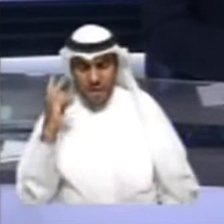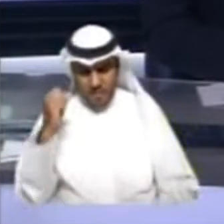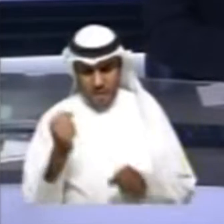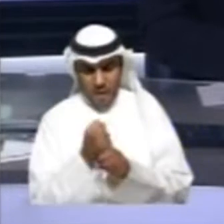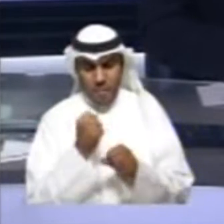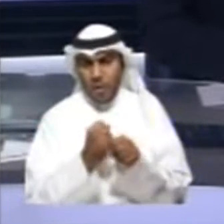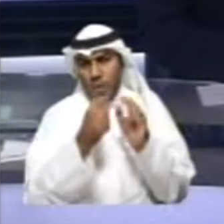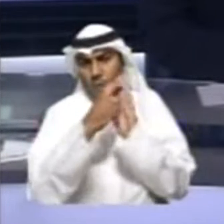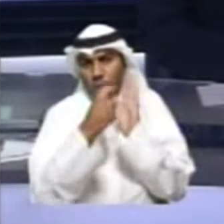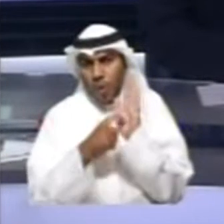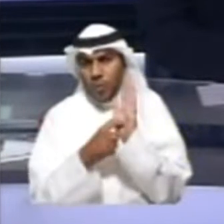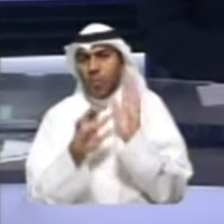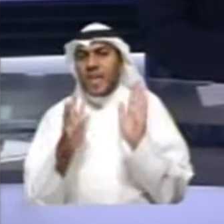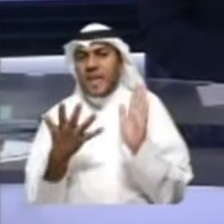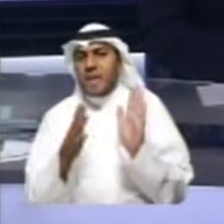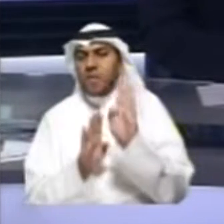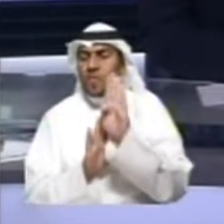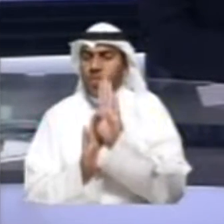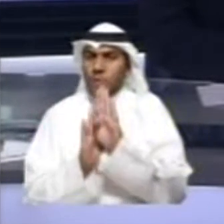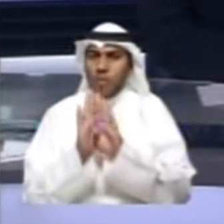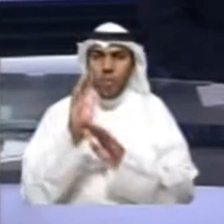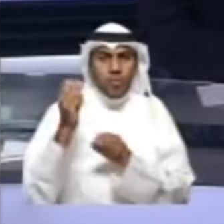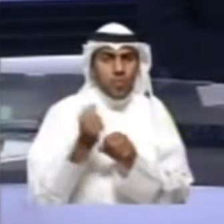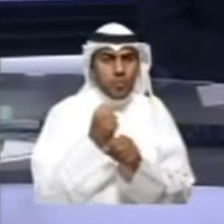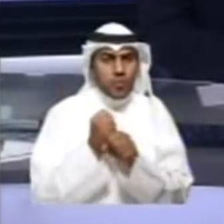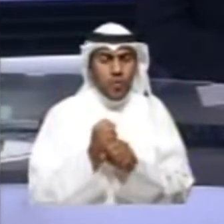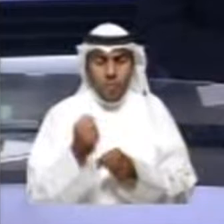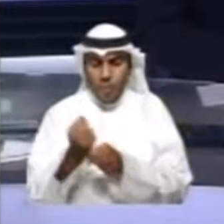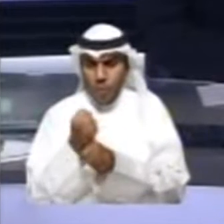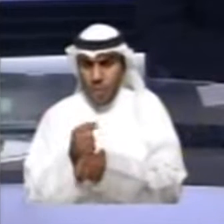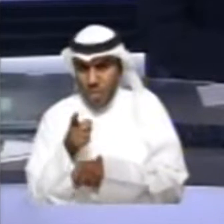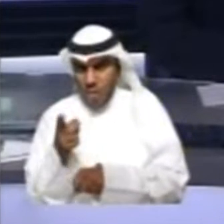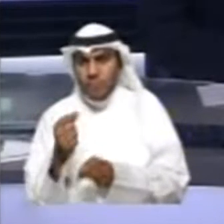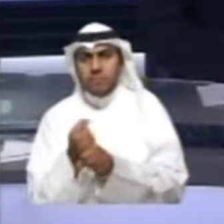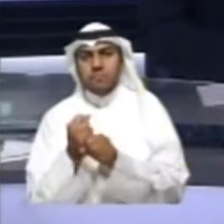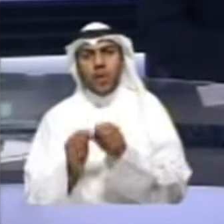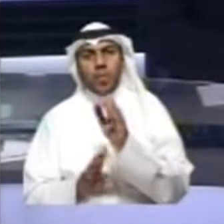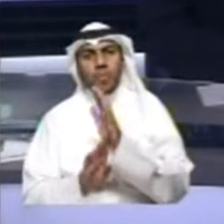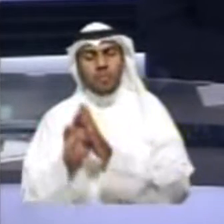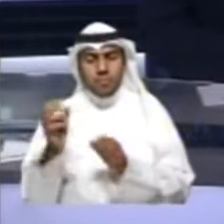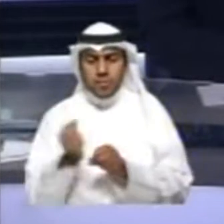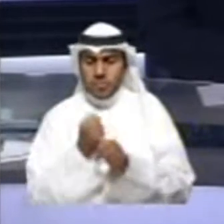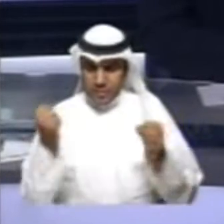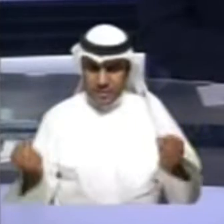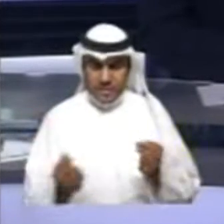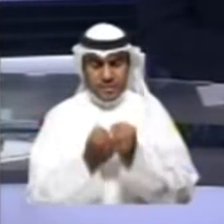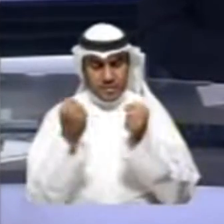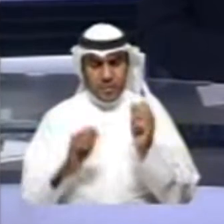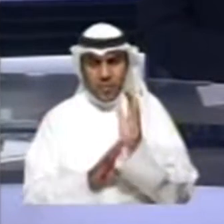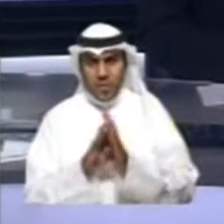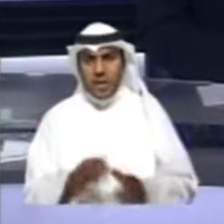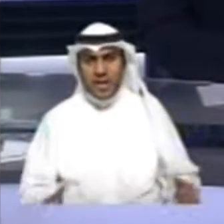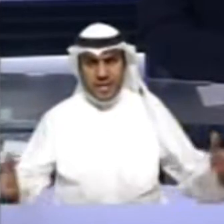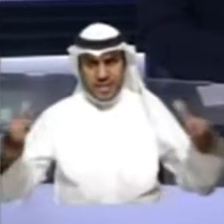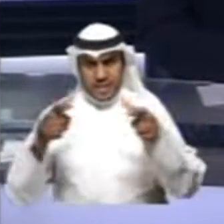بالتشريعات القانونية والأداء الوظيفي والارتقاء بأداء الموظفين. ويتضمن المؤتمر عددا من الجلسات النقاشية التي